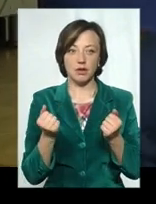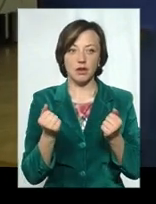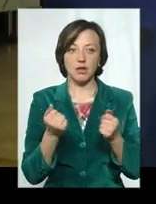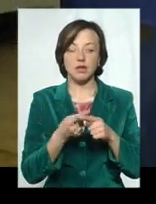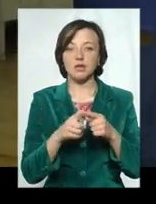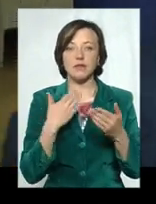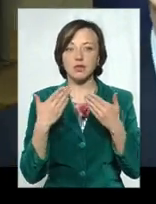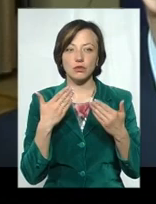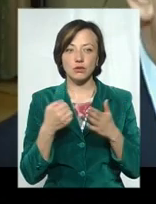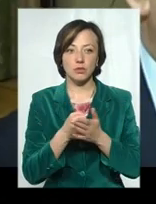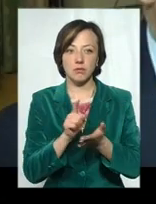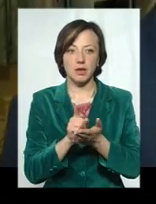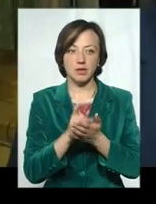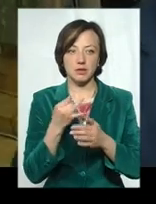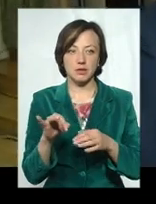це має відношення до пенсії?